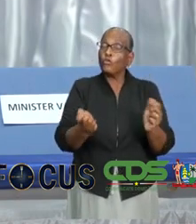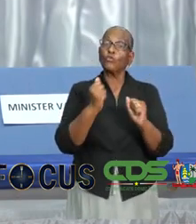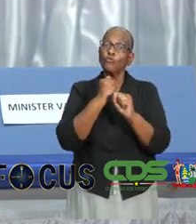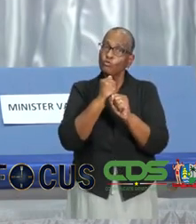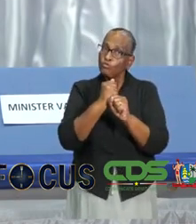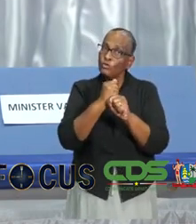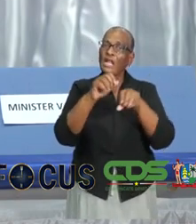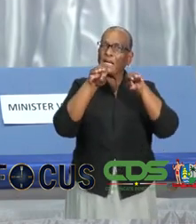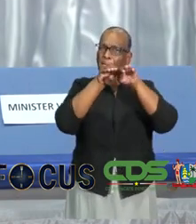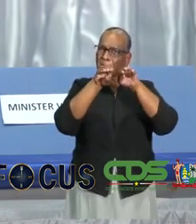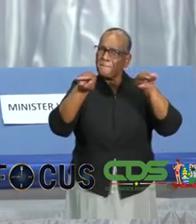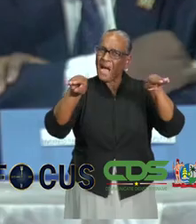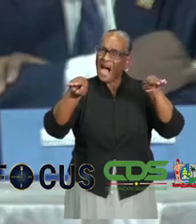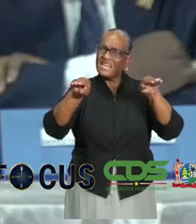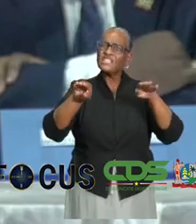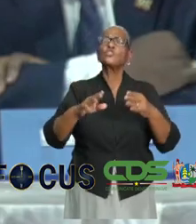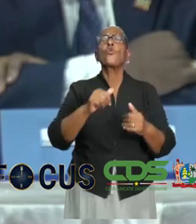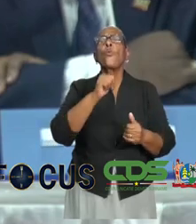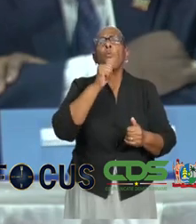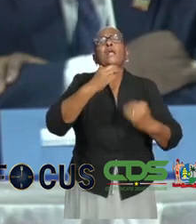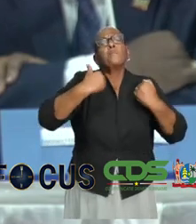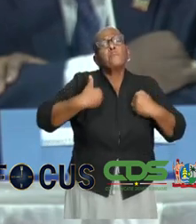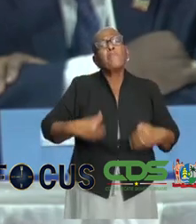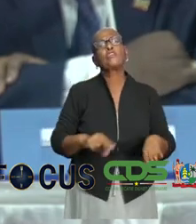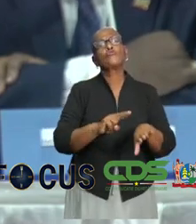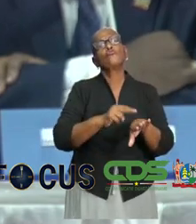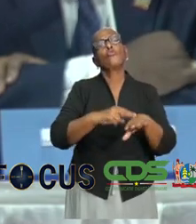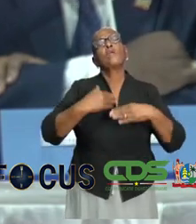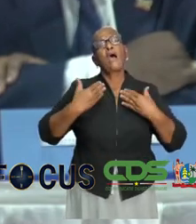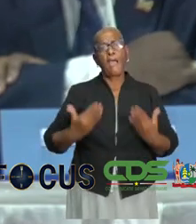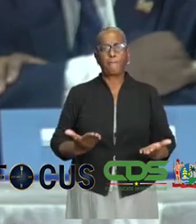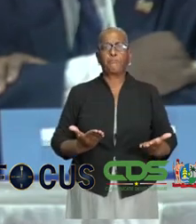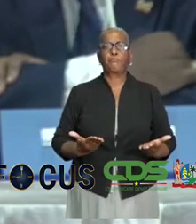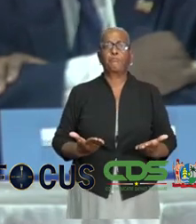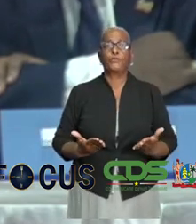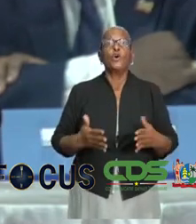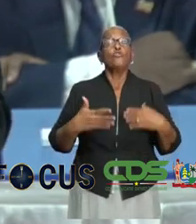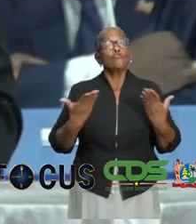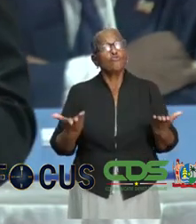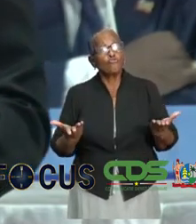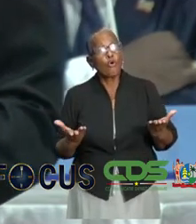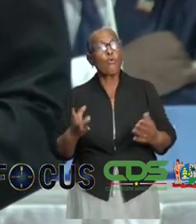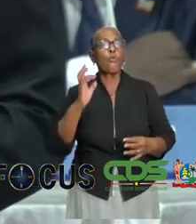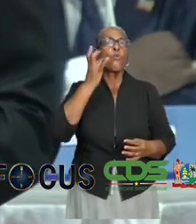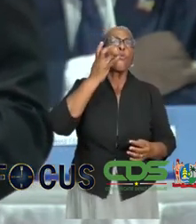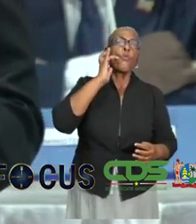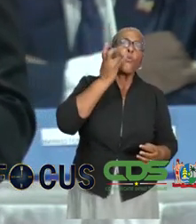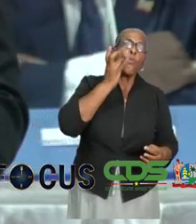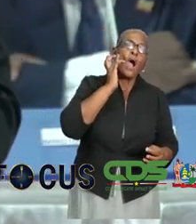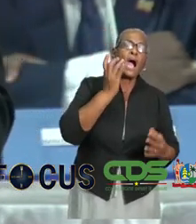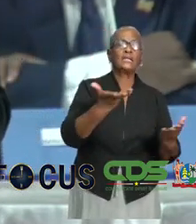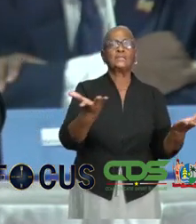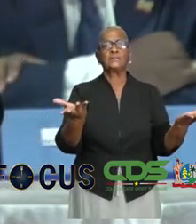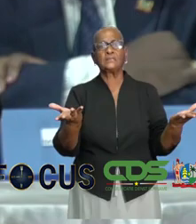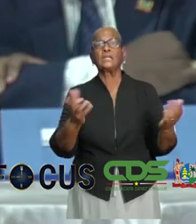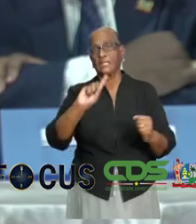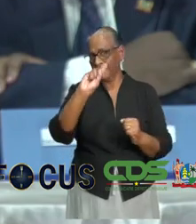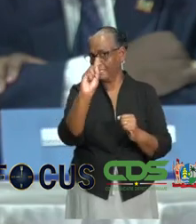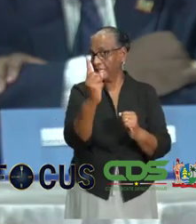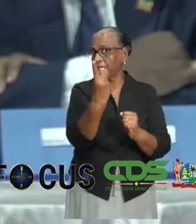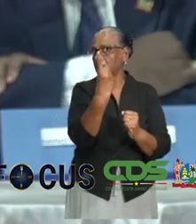de basisbehoeften van de mens. Zo geniet de drinkwatervoorziening